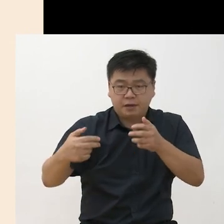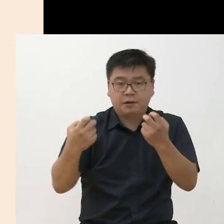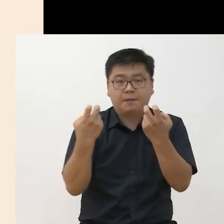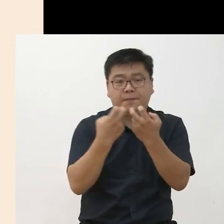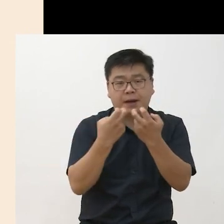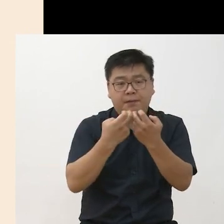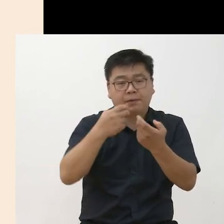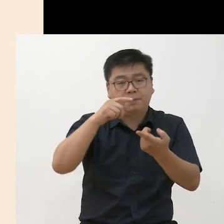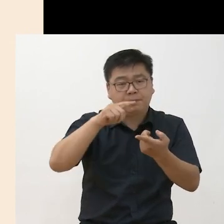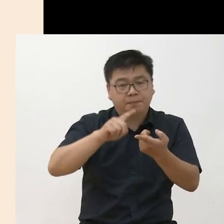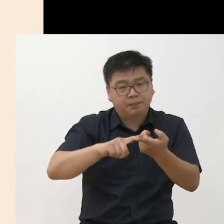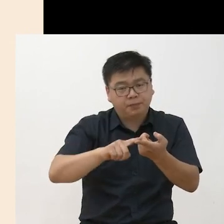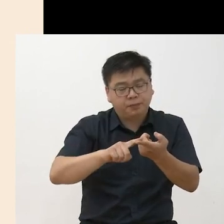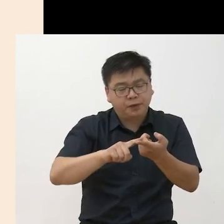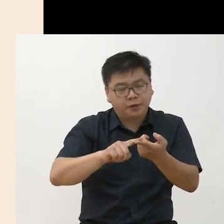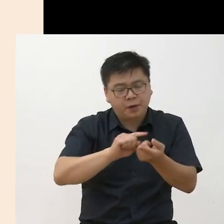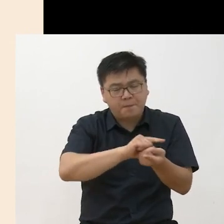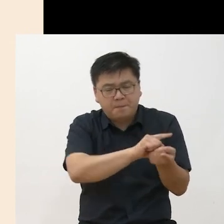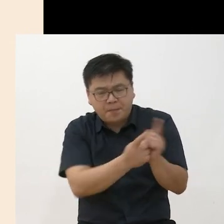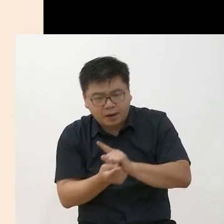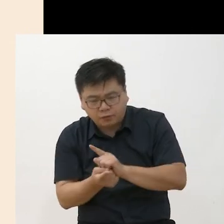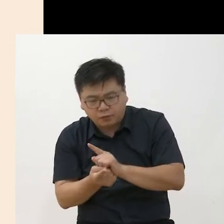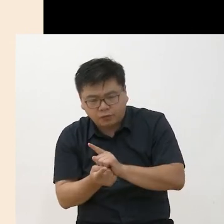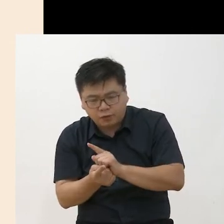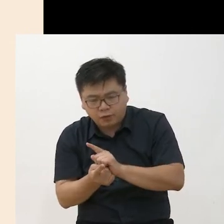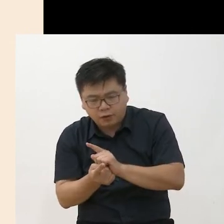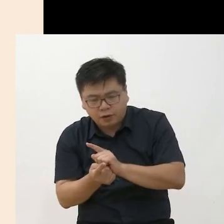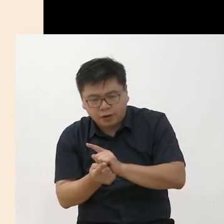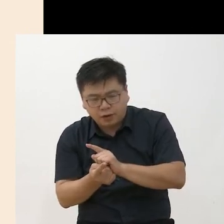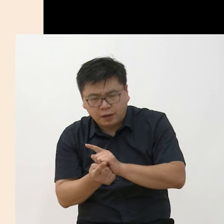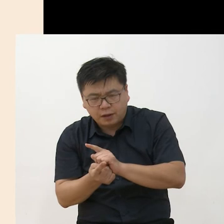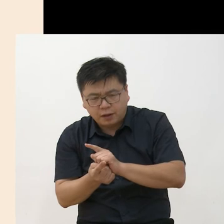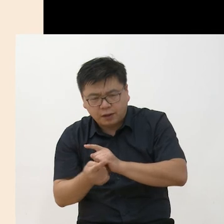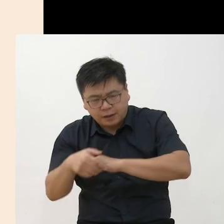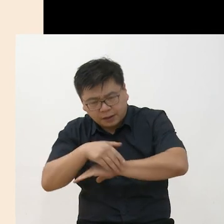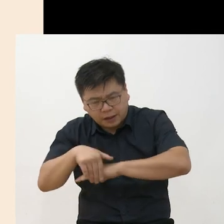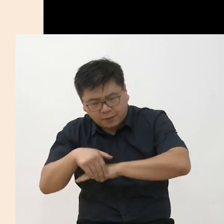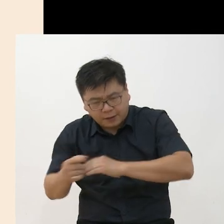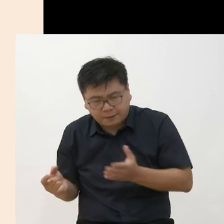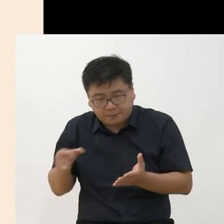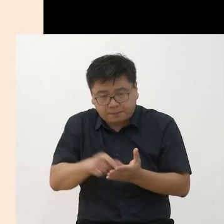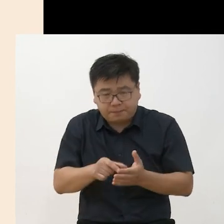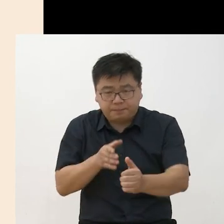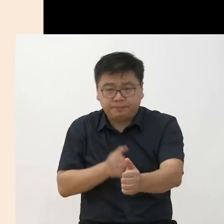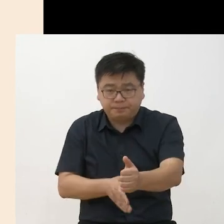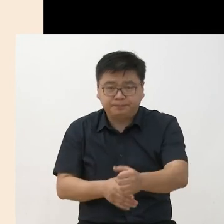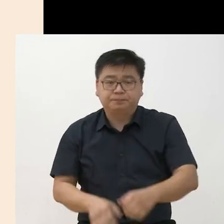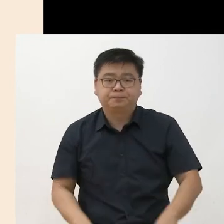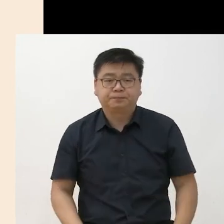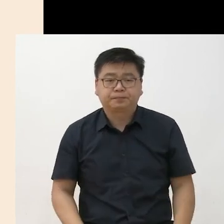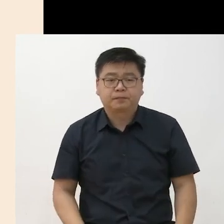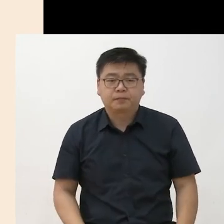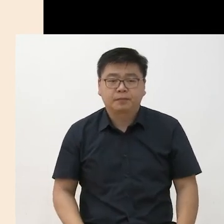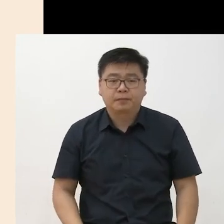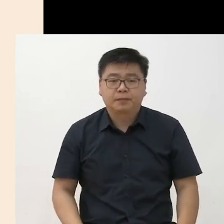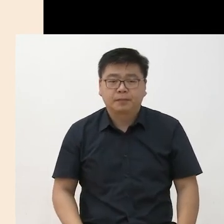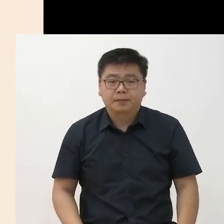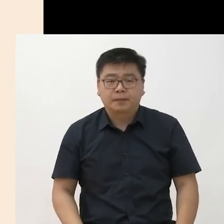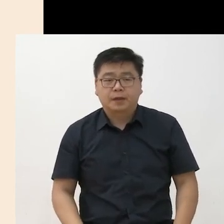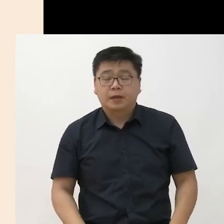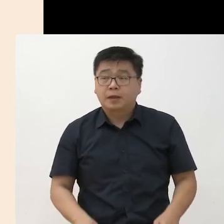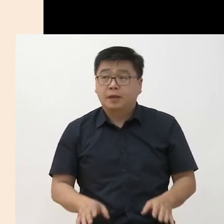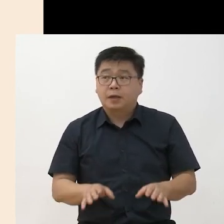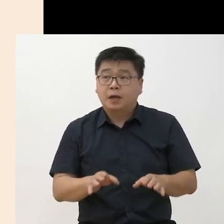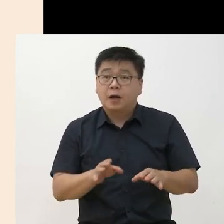진행하신다면 어떠한 방식으로 수행할 수 있을지를 기재해 주시면 됩니다. 이 부분은